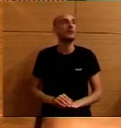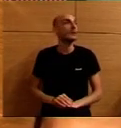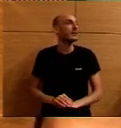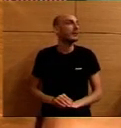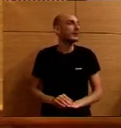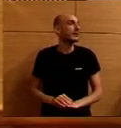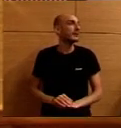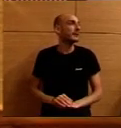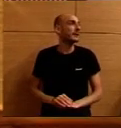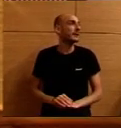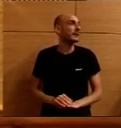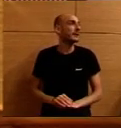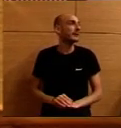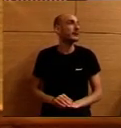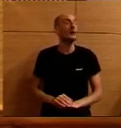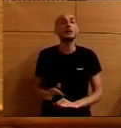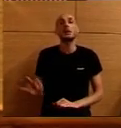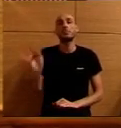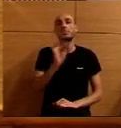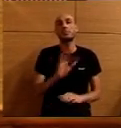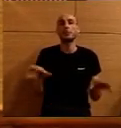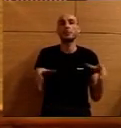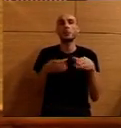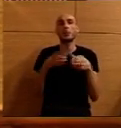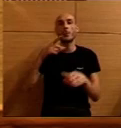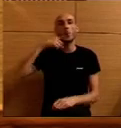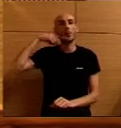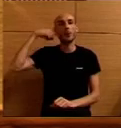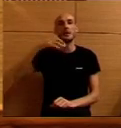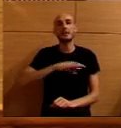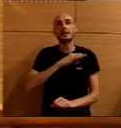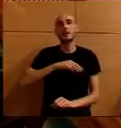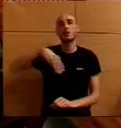Gràcies, senyor Gimeno. Compromís. Senyor Mascarell.